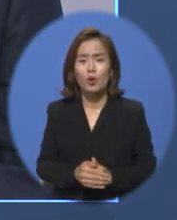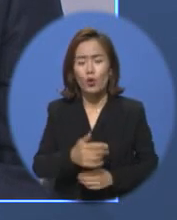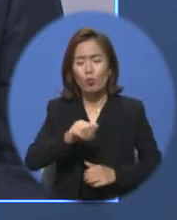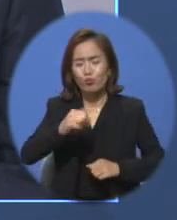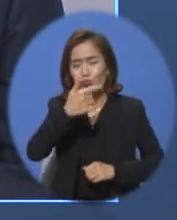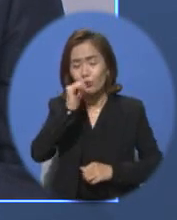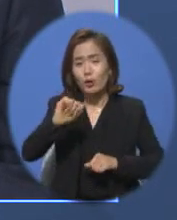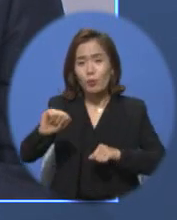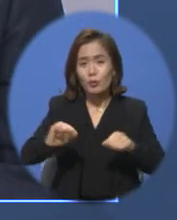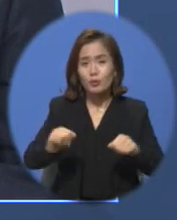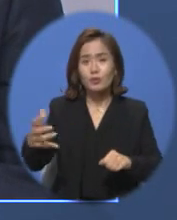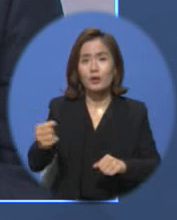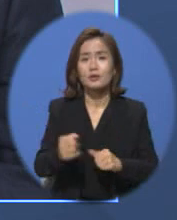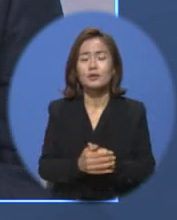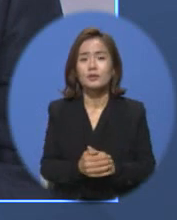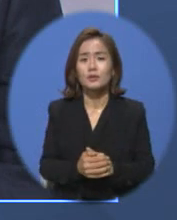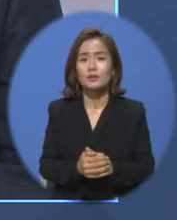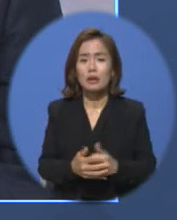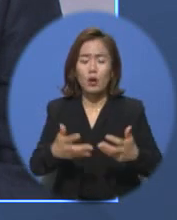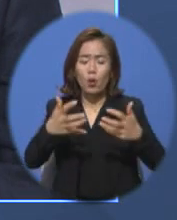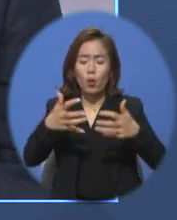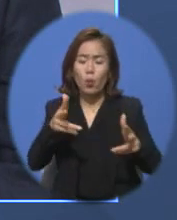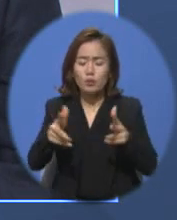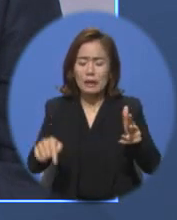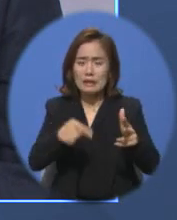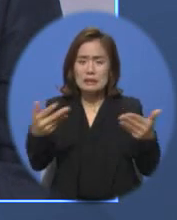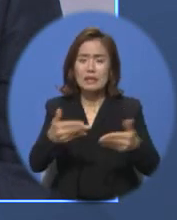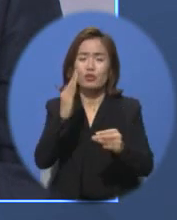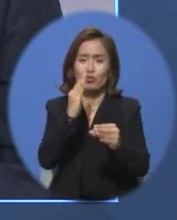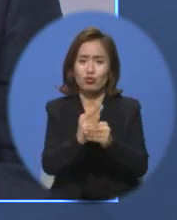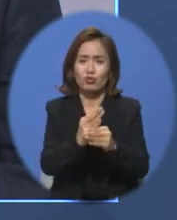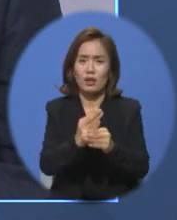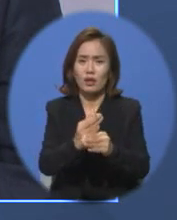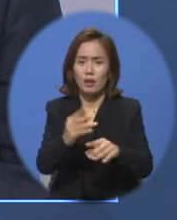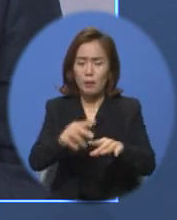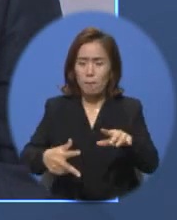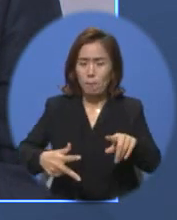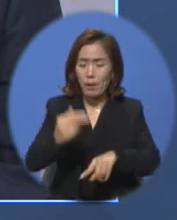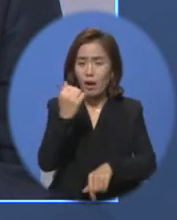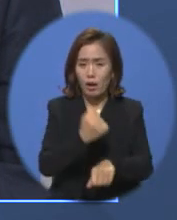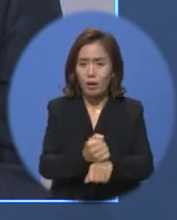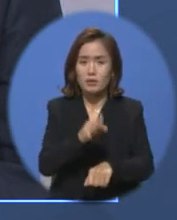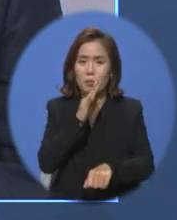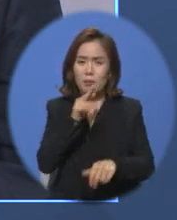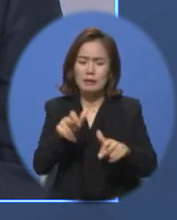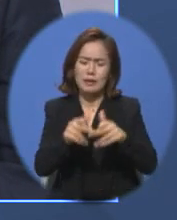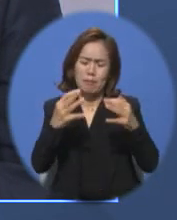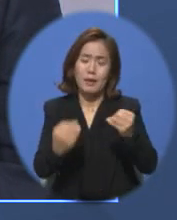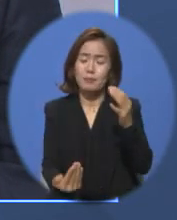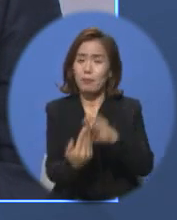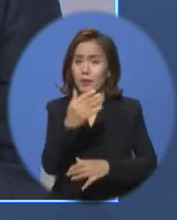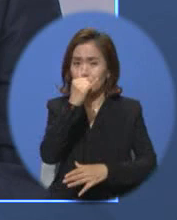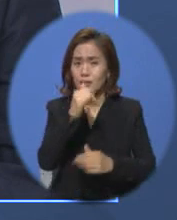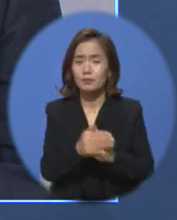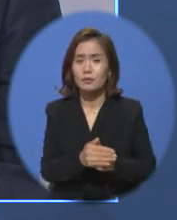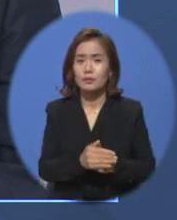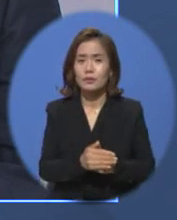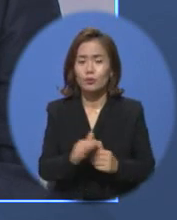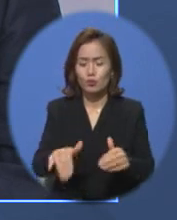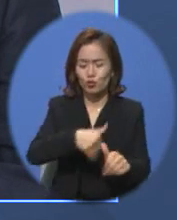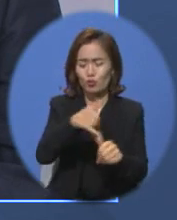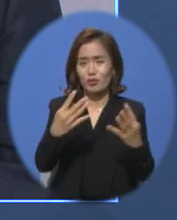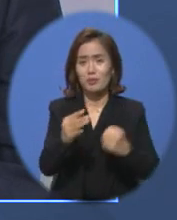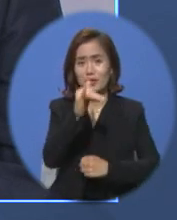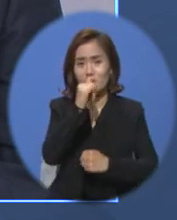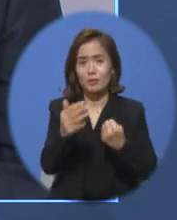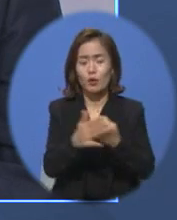, 미숙한동작으로인해프레스사고를당했습니다. 장애를가진사람들이꽤